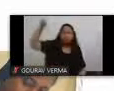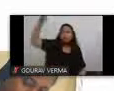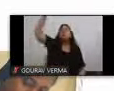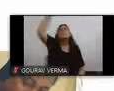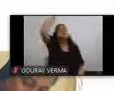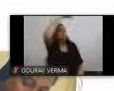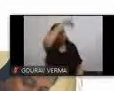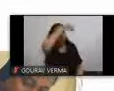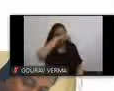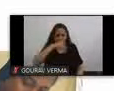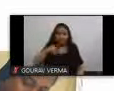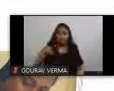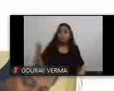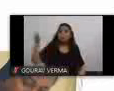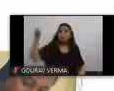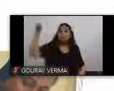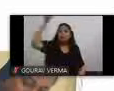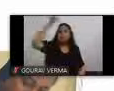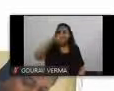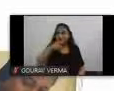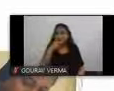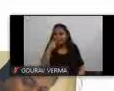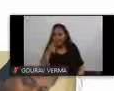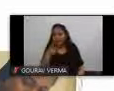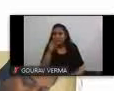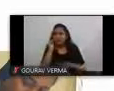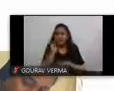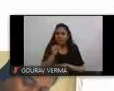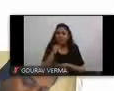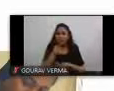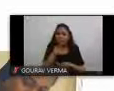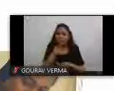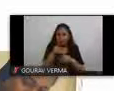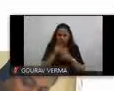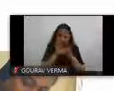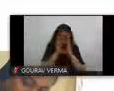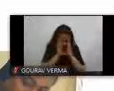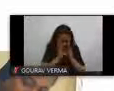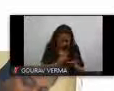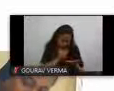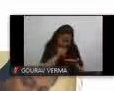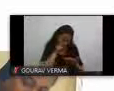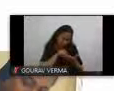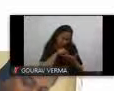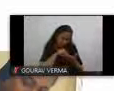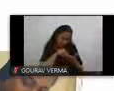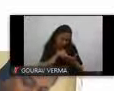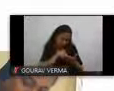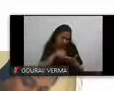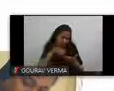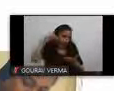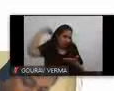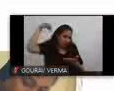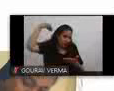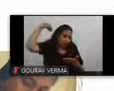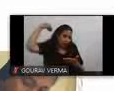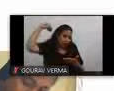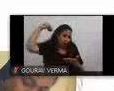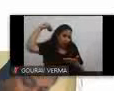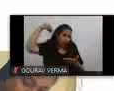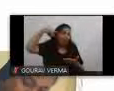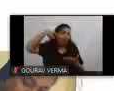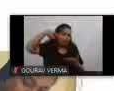इस पिक्चर में आप देख रहे हो बच्चा एक ऑब्जेक्ट में कॉन्सेंट्रेट कर रहे हैं, देख रहे हैं, और साइड में से एक दूसरा